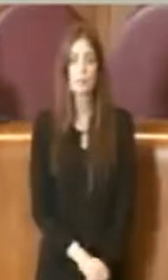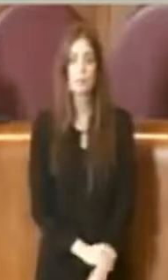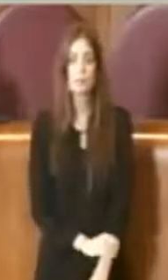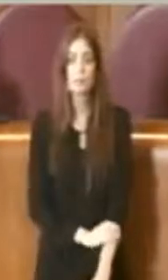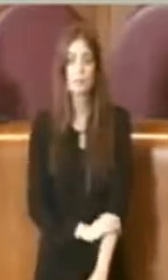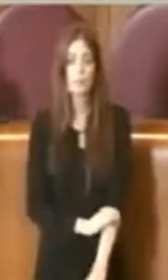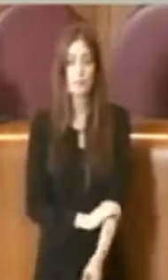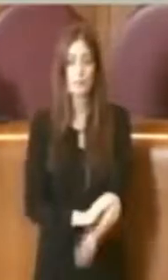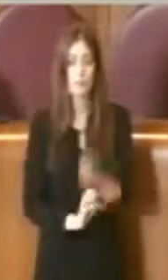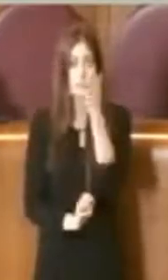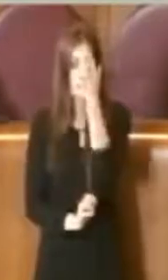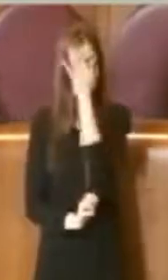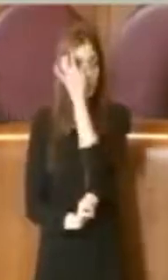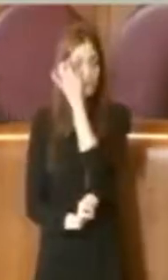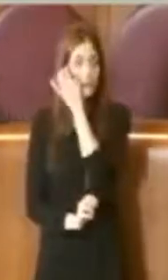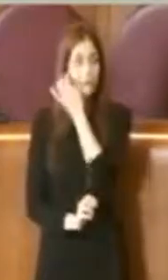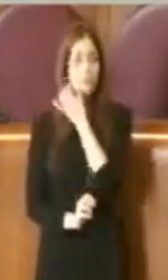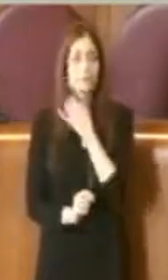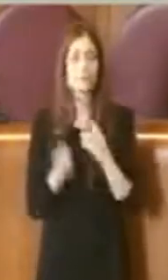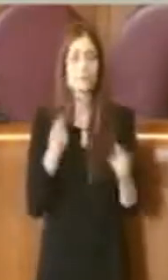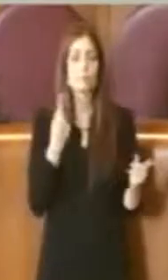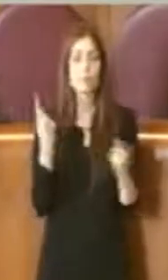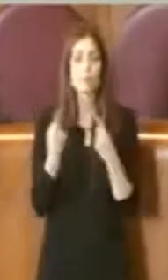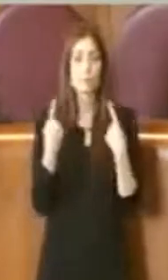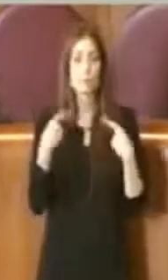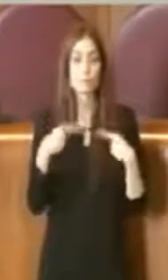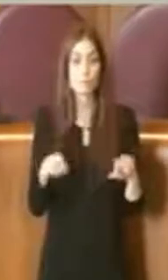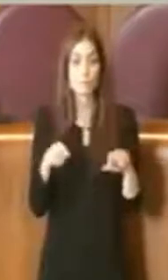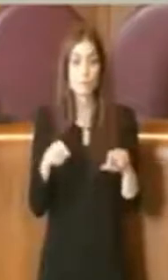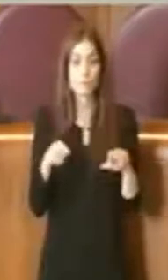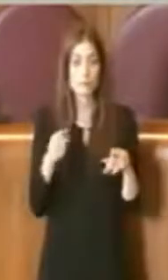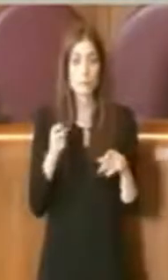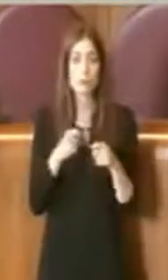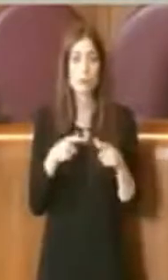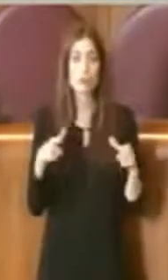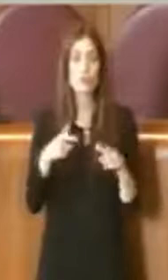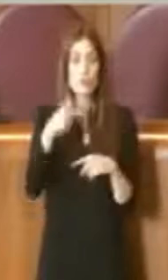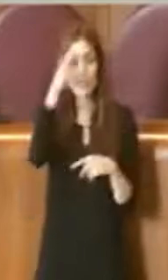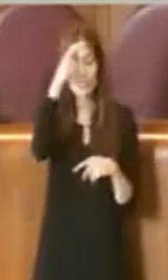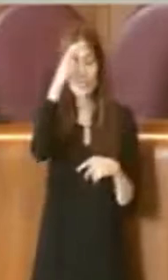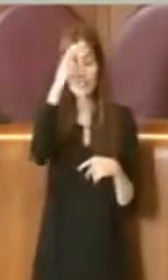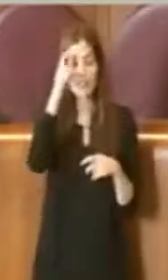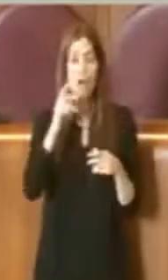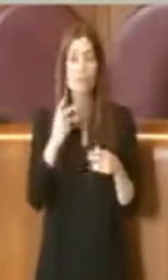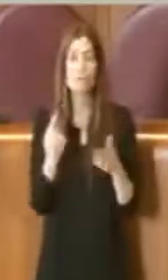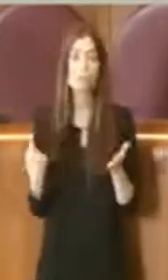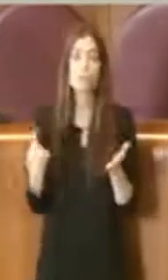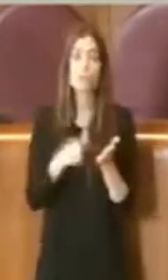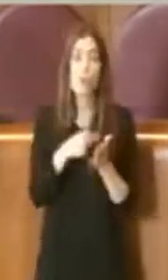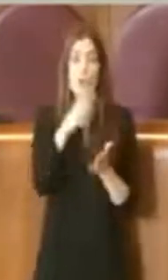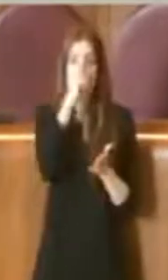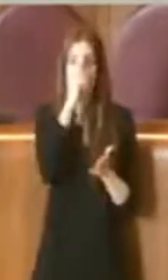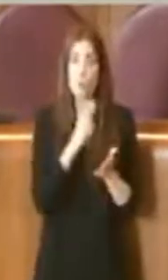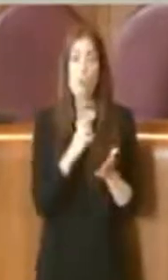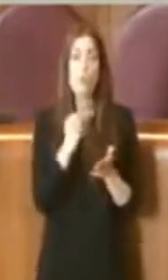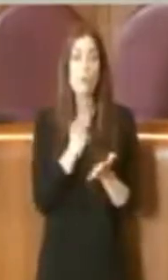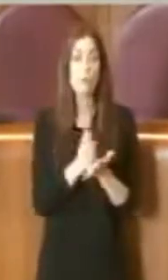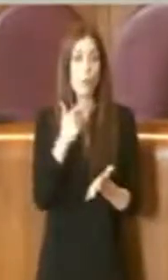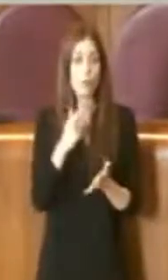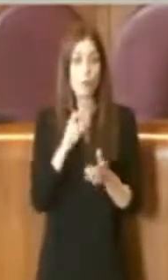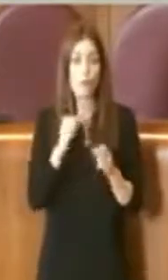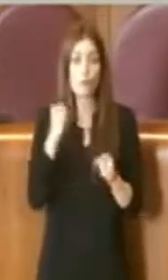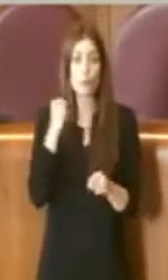In questa nuova era del mondo le città-stato tornano ad assumere un ruolo centrale nella storia